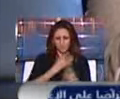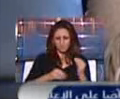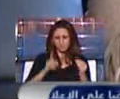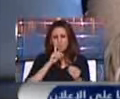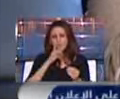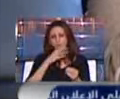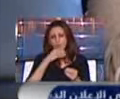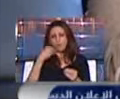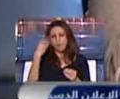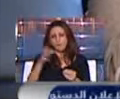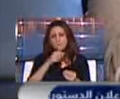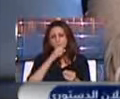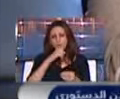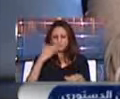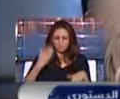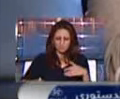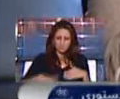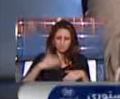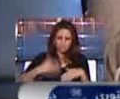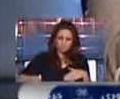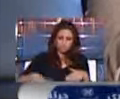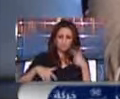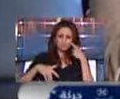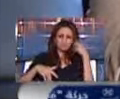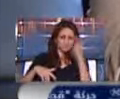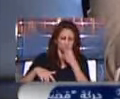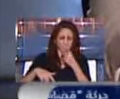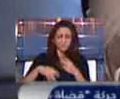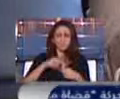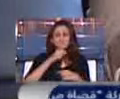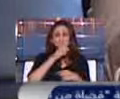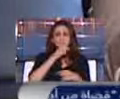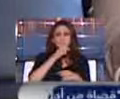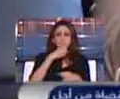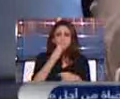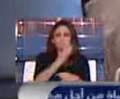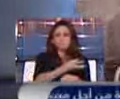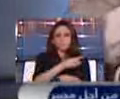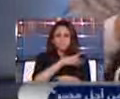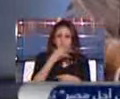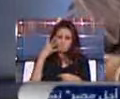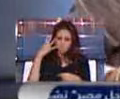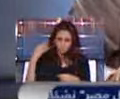وايضا للعاجزين وغيره وغيره. هل دي راحت ام لم تريح؟ لا